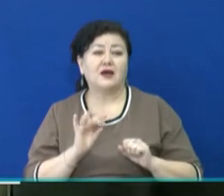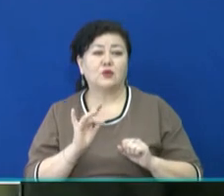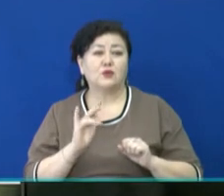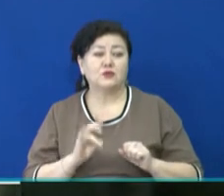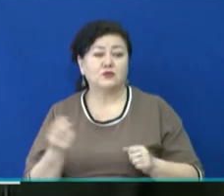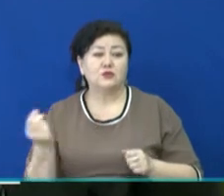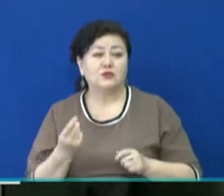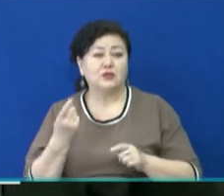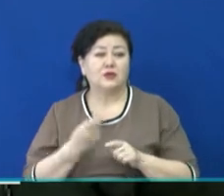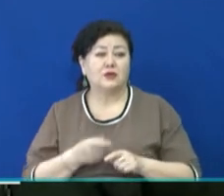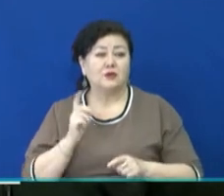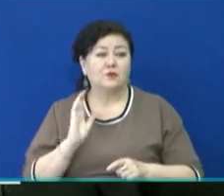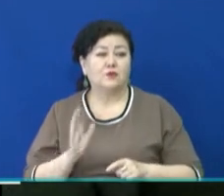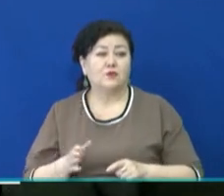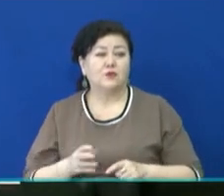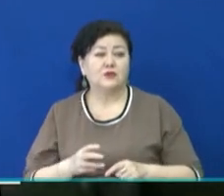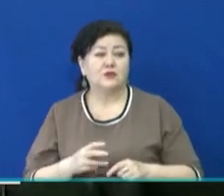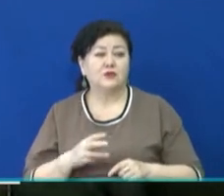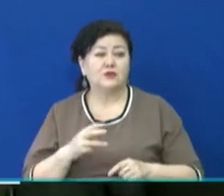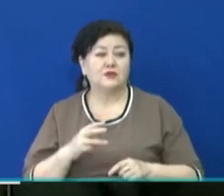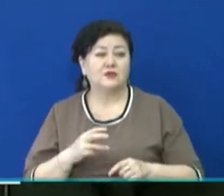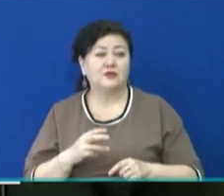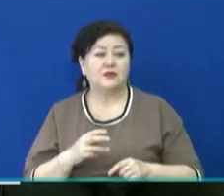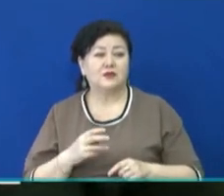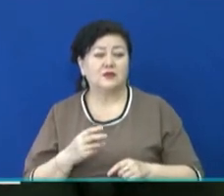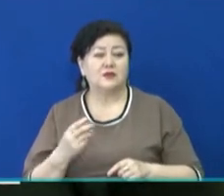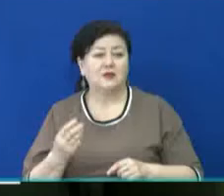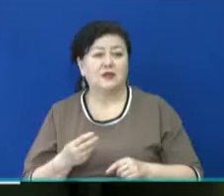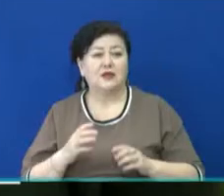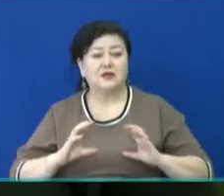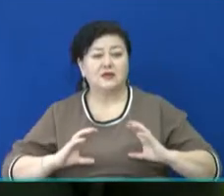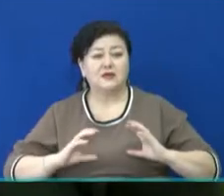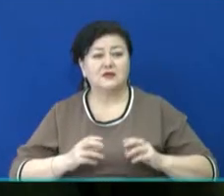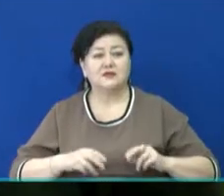дополнительно будут привлечены средства Министерства обороны. Это высокопроходимая техника, бульдозера.